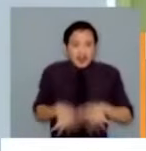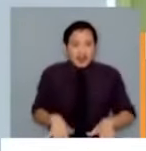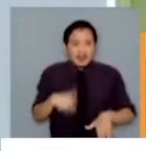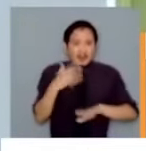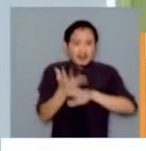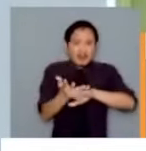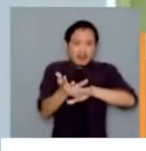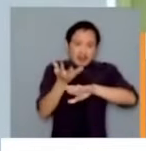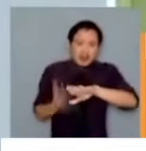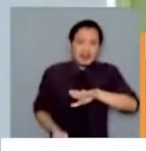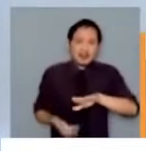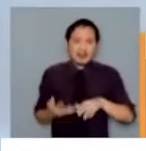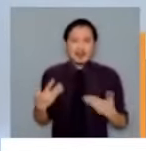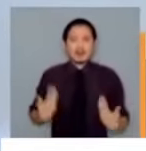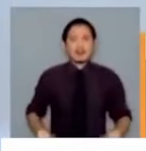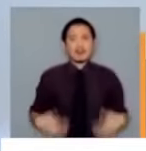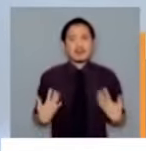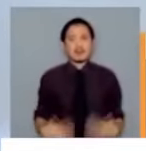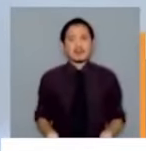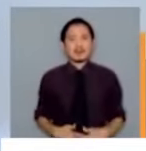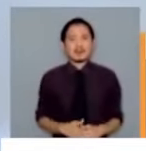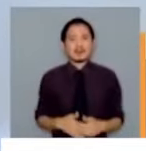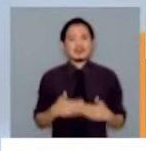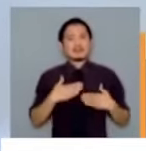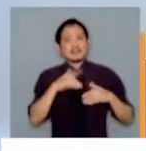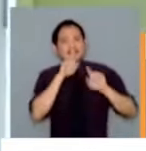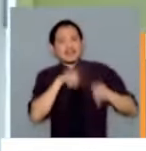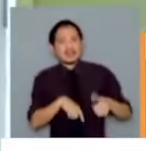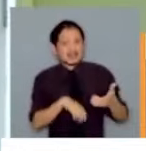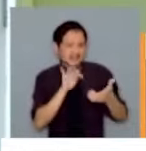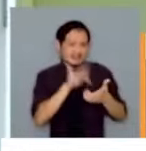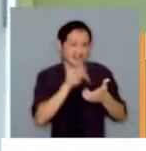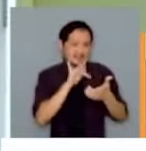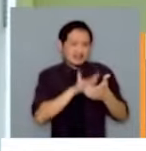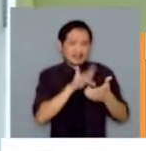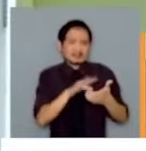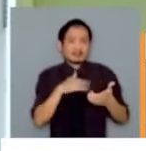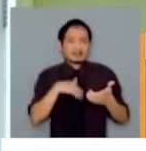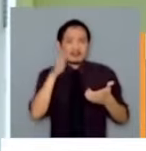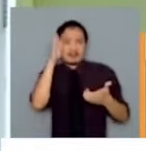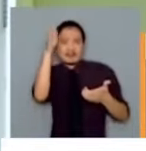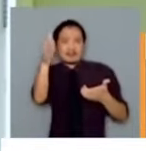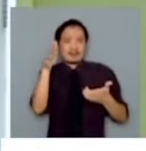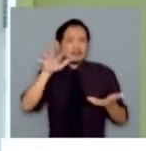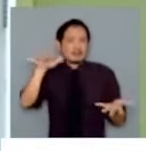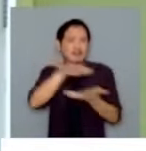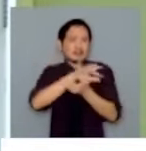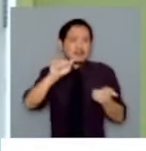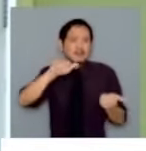Kim, asan ka na? Paano na yung future ko? Na-scam ako!